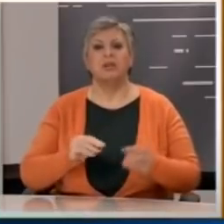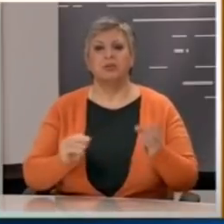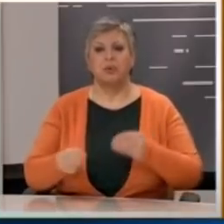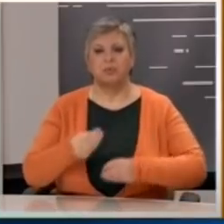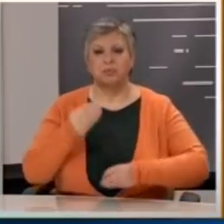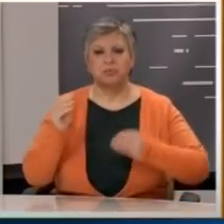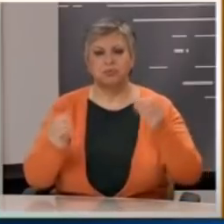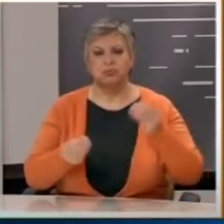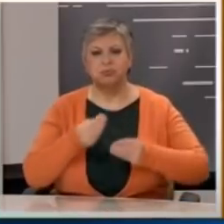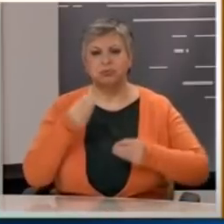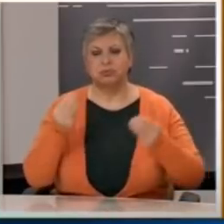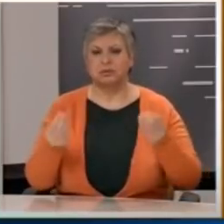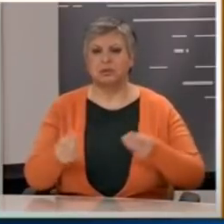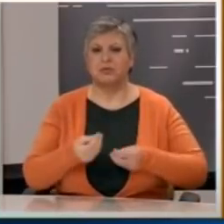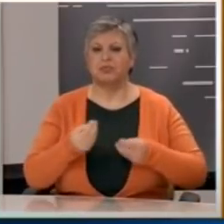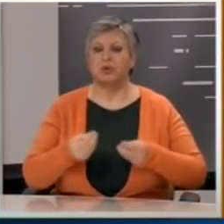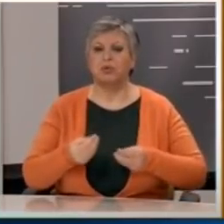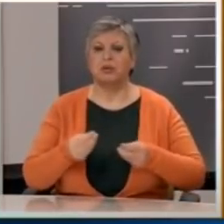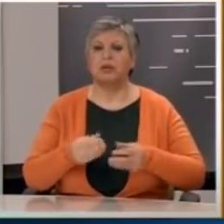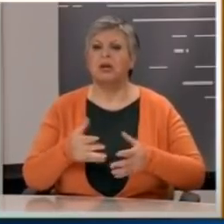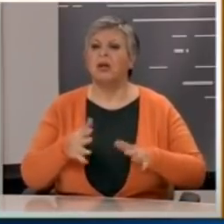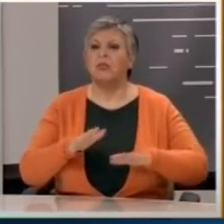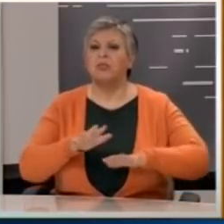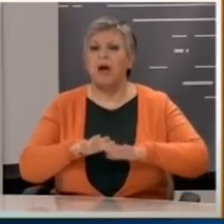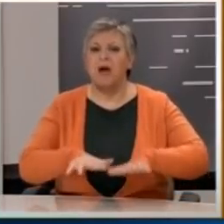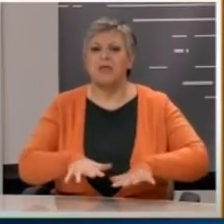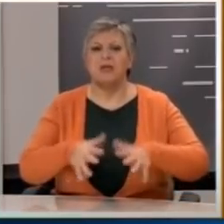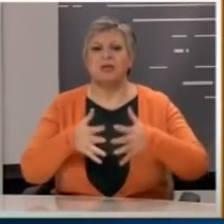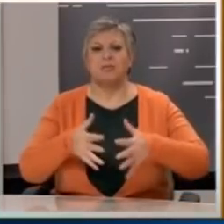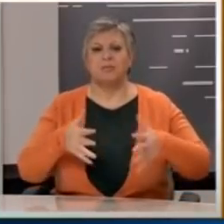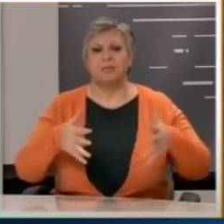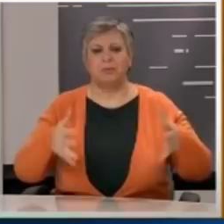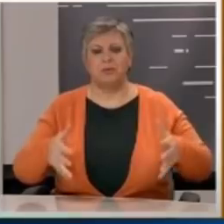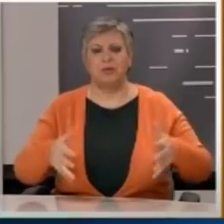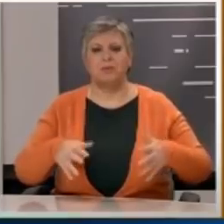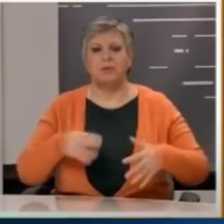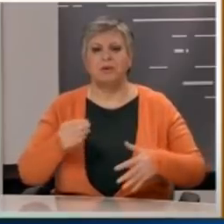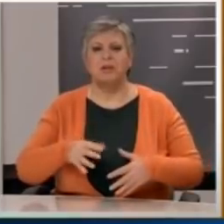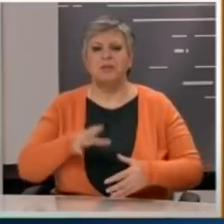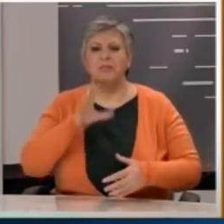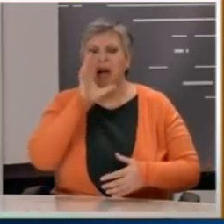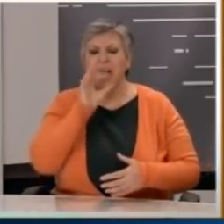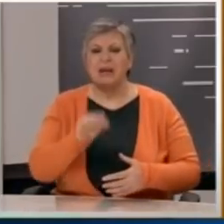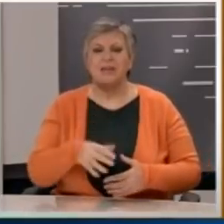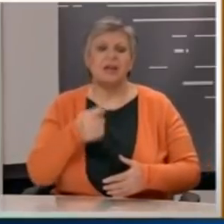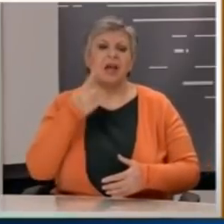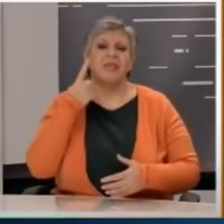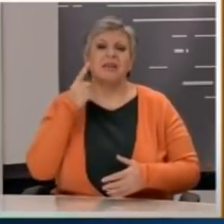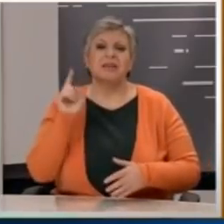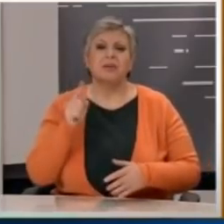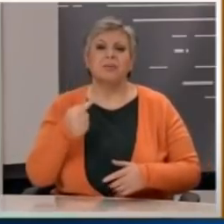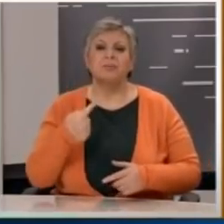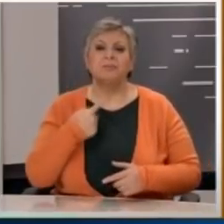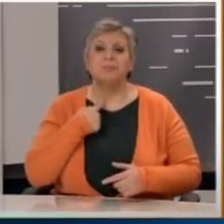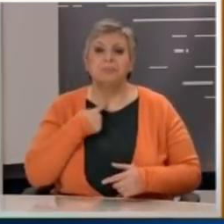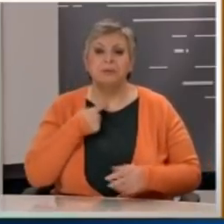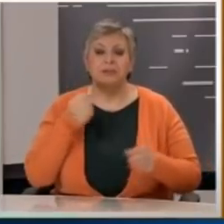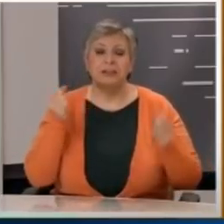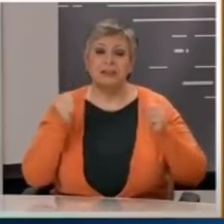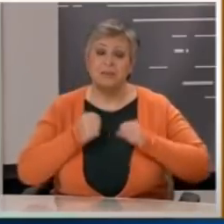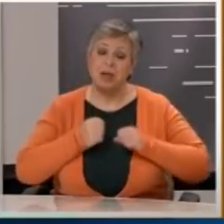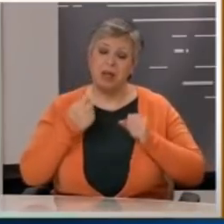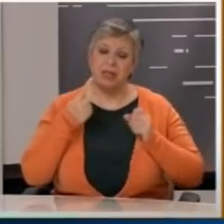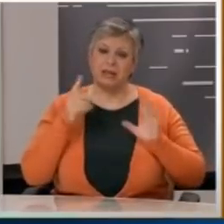δημιουργήθηκε σε στρατιές ανέργων, έγινε χάος. Τώρα ο ακριβής αριθμός τι χάσαμε, αυτό θα ίσως σε